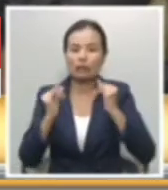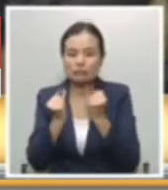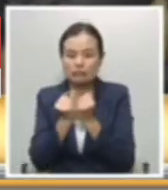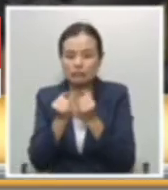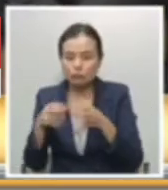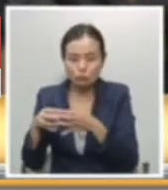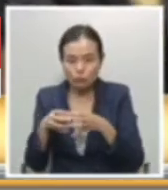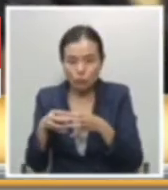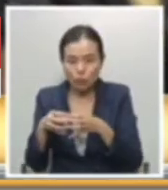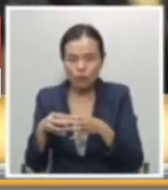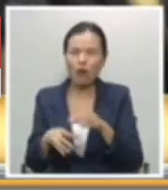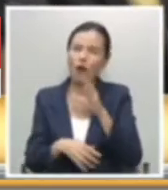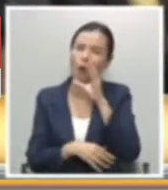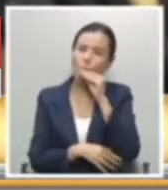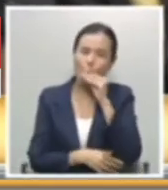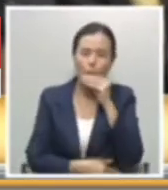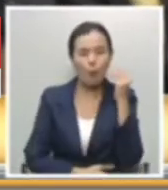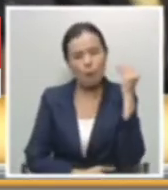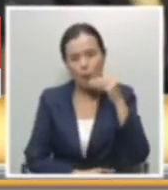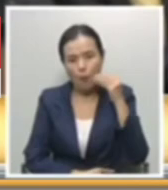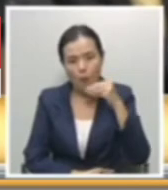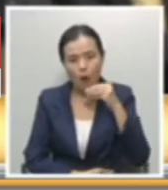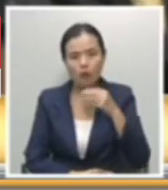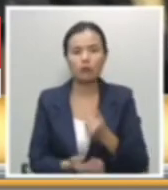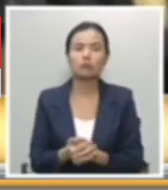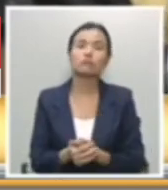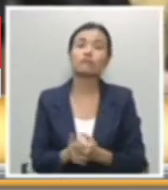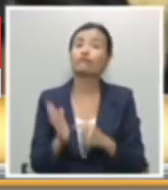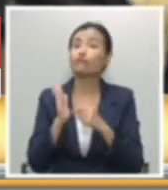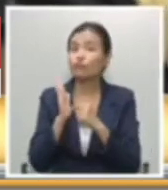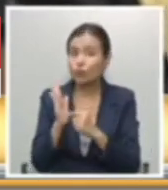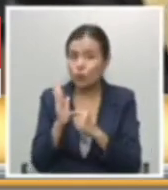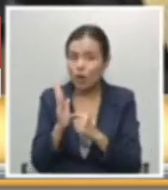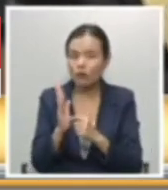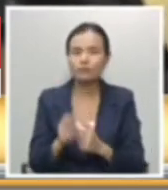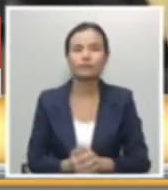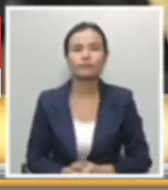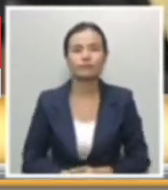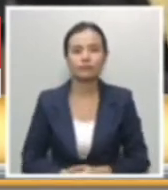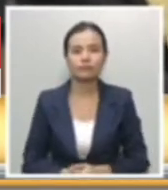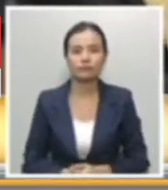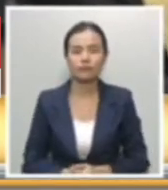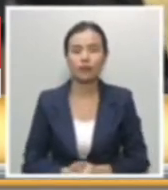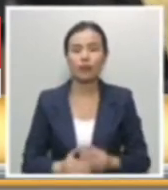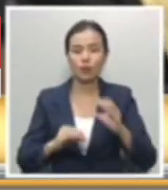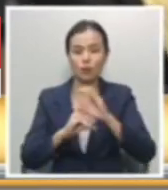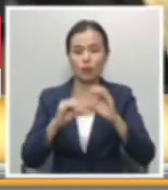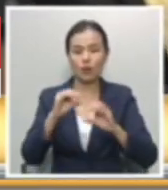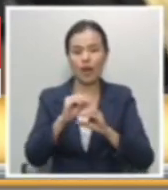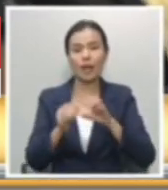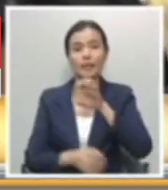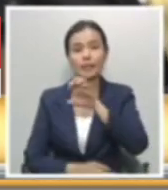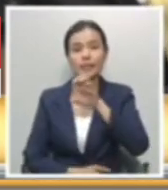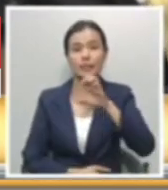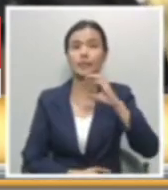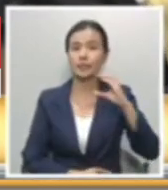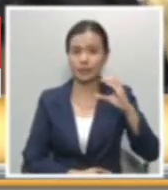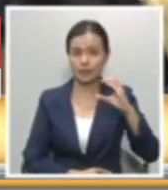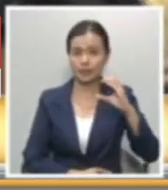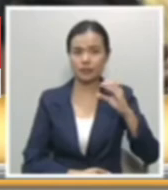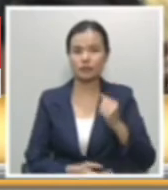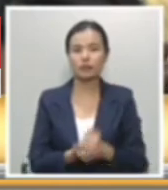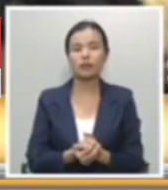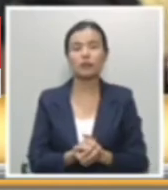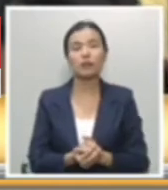มีการพูดกันเสมอว่าอย่างเป็นต้นว่าโครงการ EEC รถ